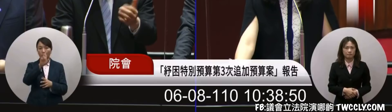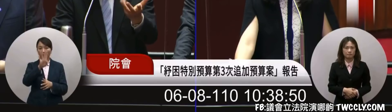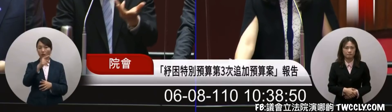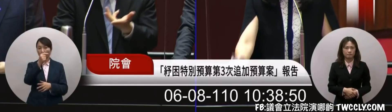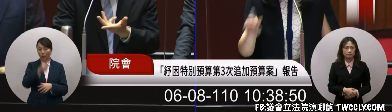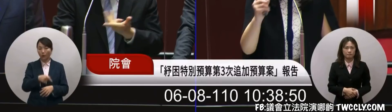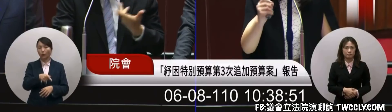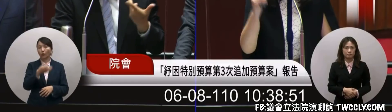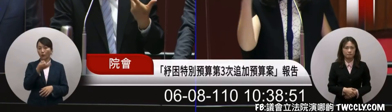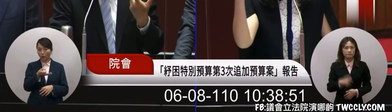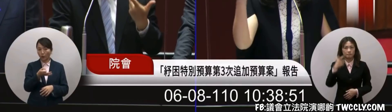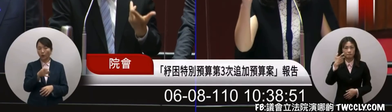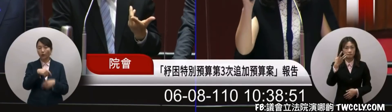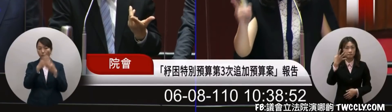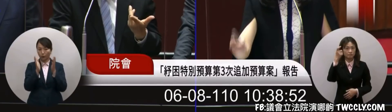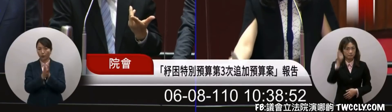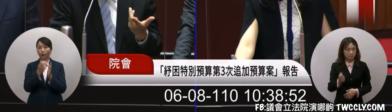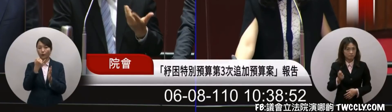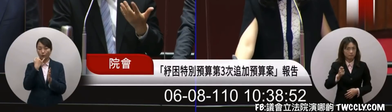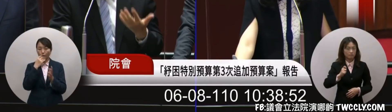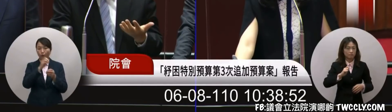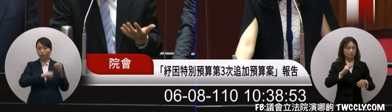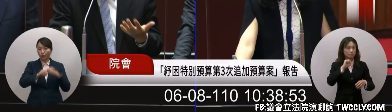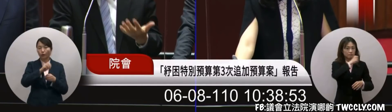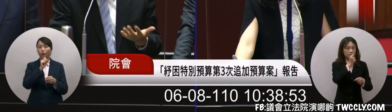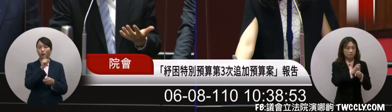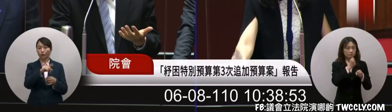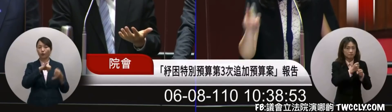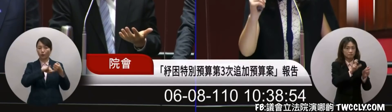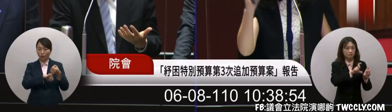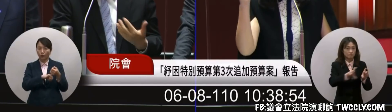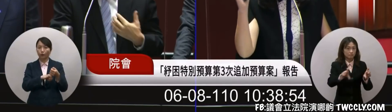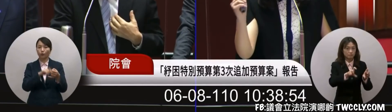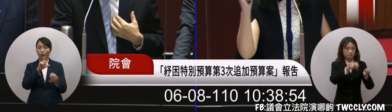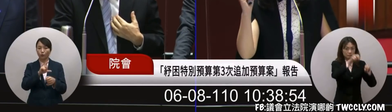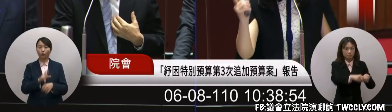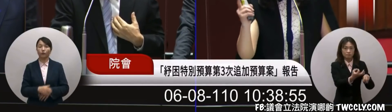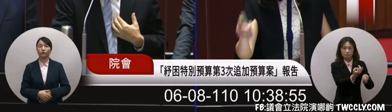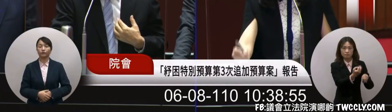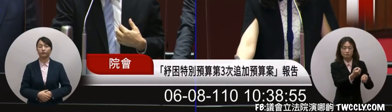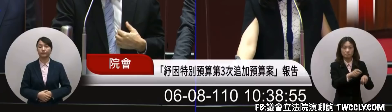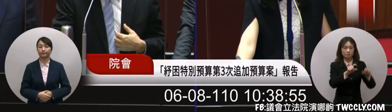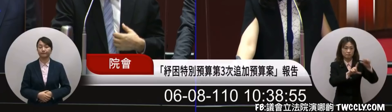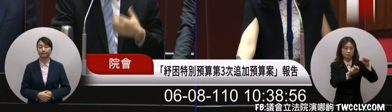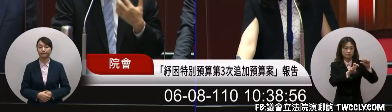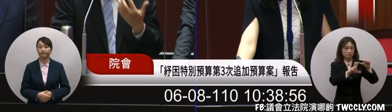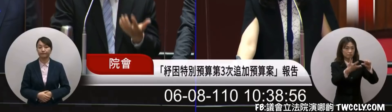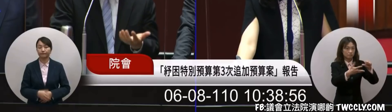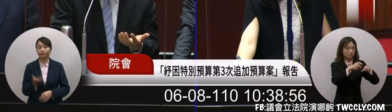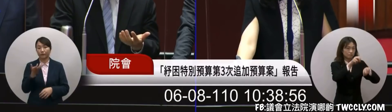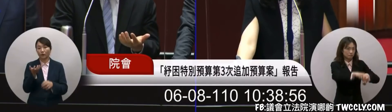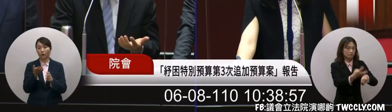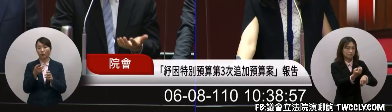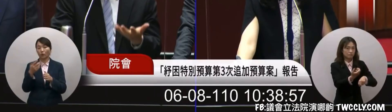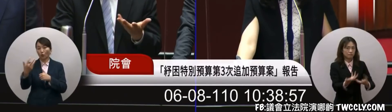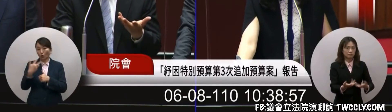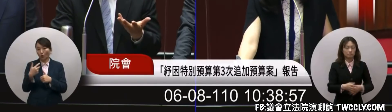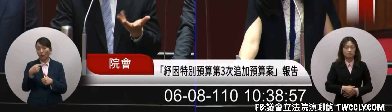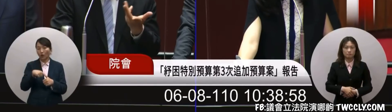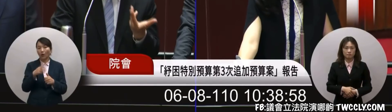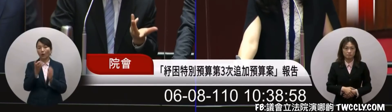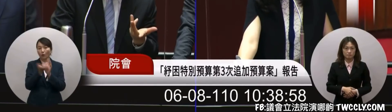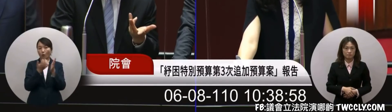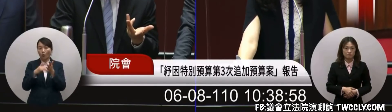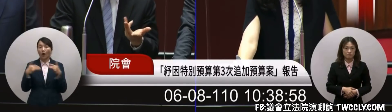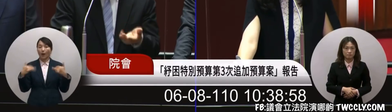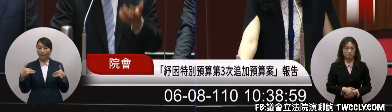64亿， 那64亿国产疫苗的这个签约是多少？ 都是可以银资。 国产疫苗5月28号签约是多少？ 委员刚才所讲是说没有预